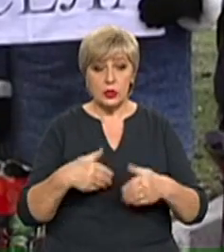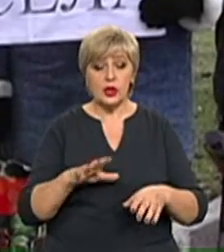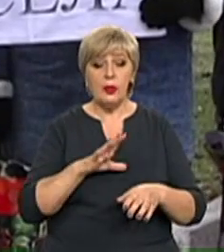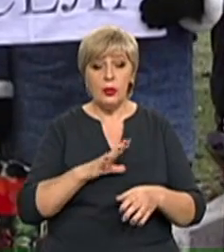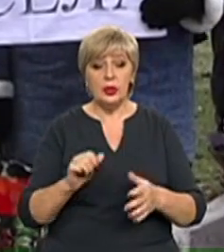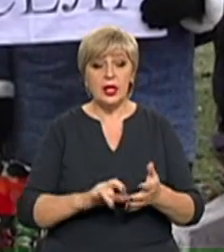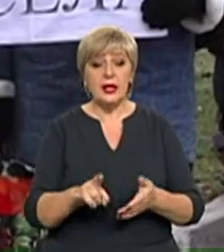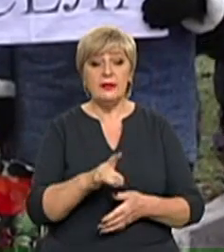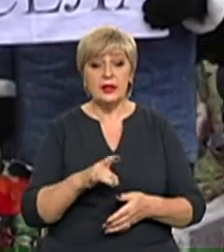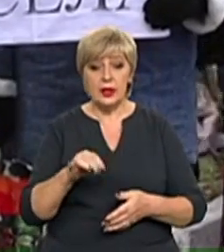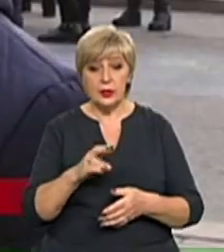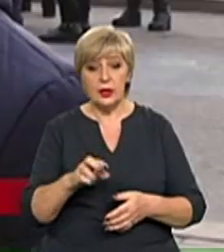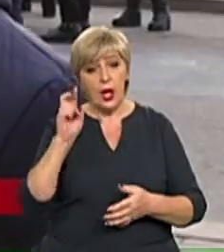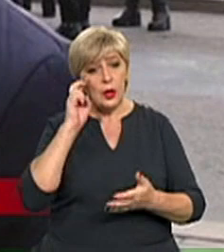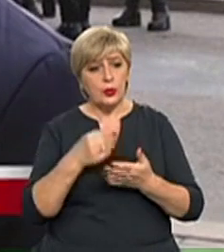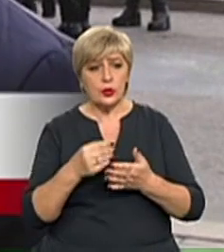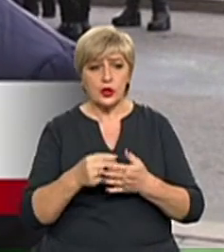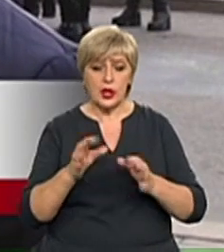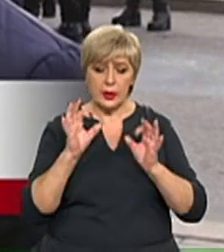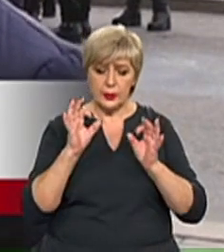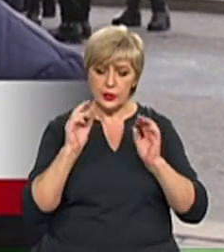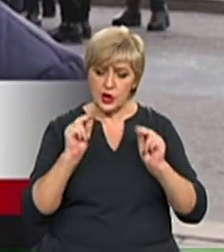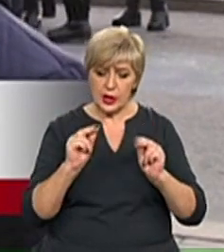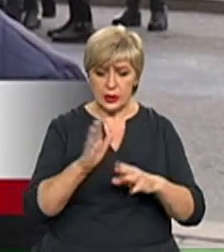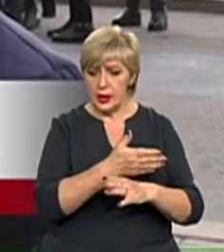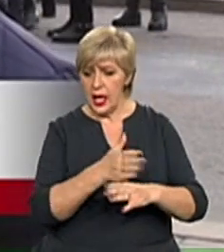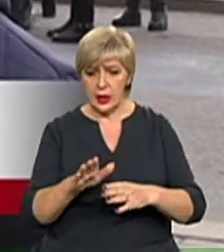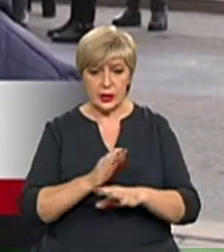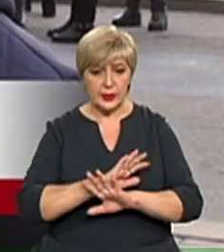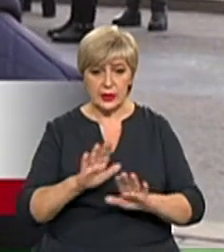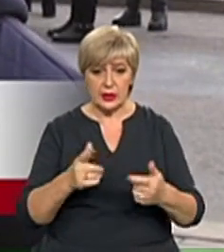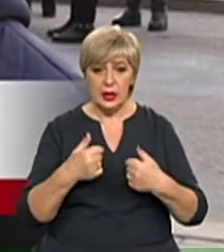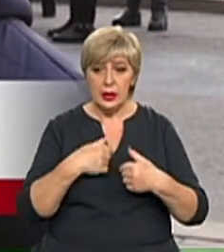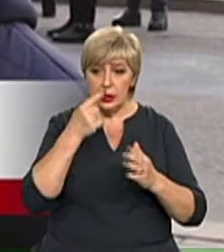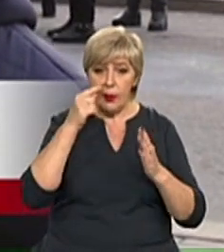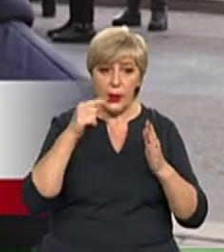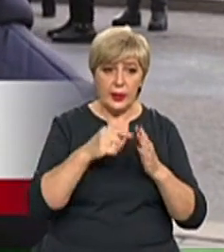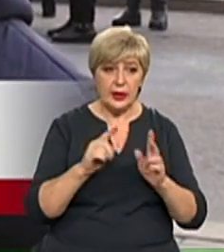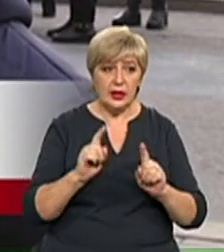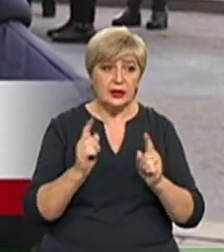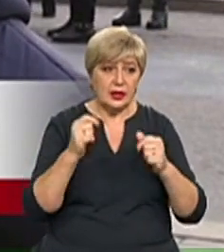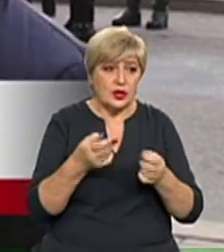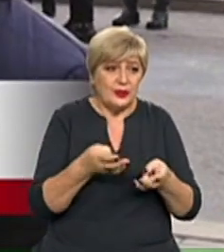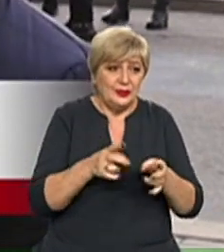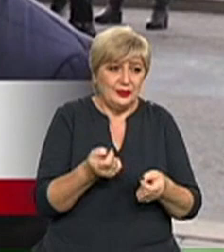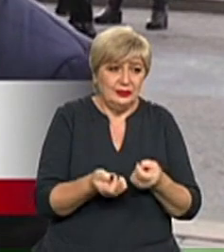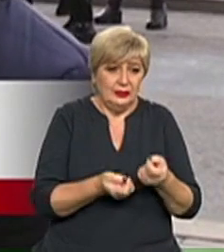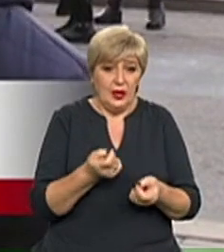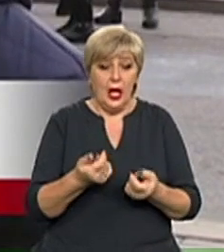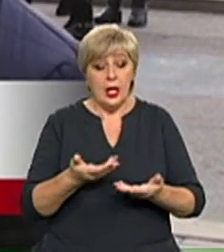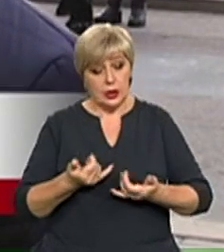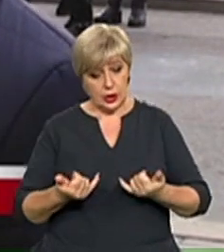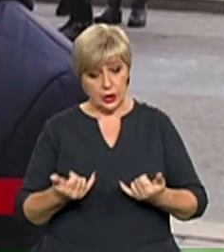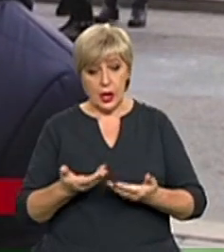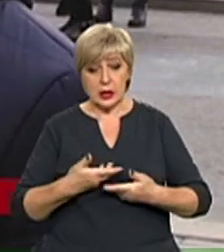бюджет рівноцінно не розподілявся. Нам, вибачте, от такою народною мовою попадало лише те, що протікає крізь пальці. Зараз ми